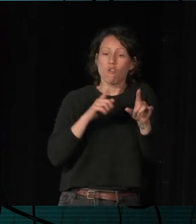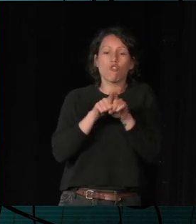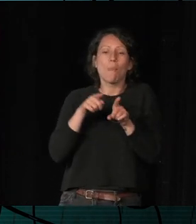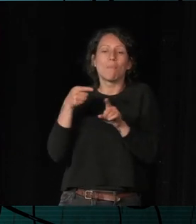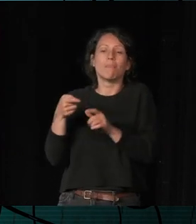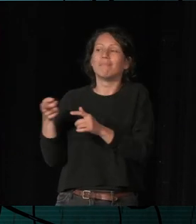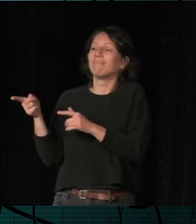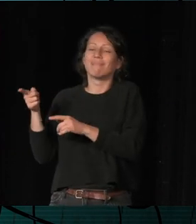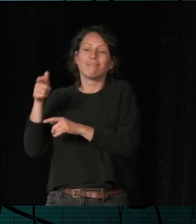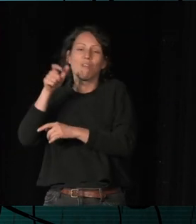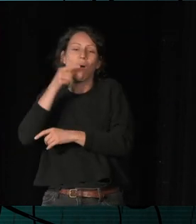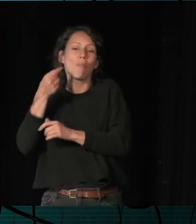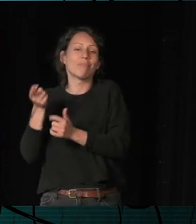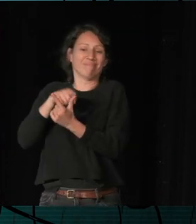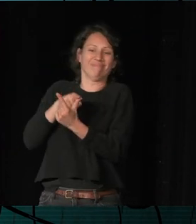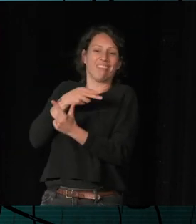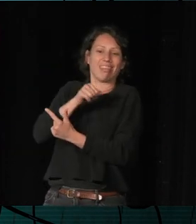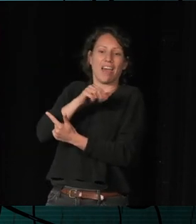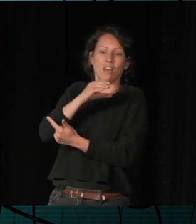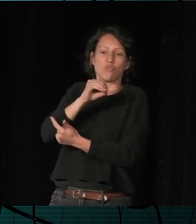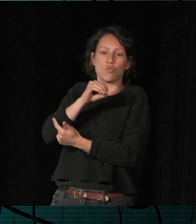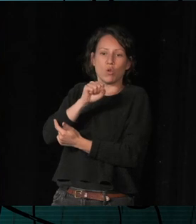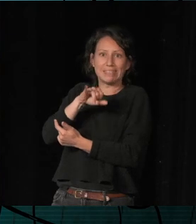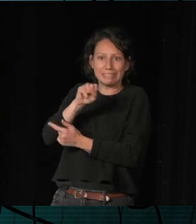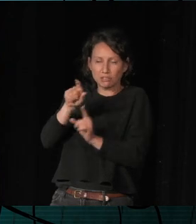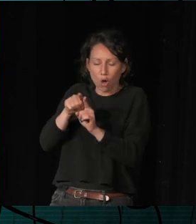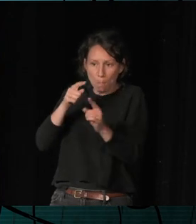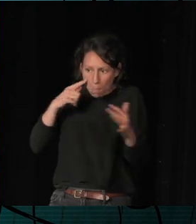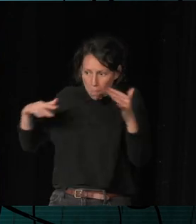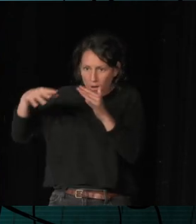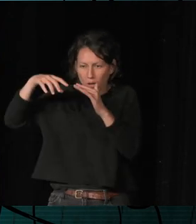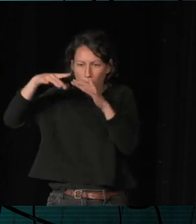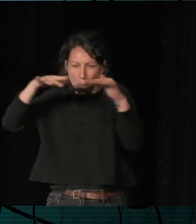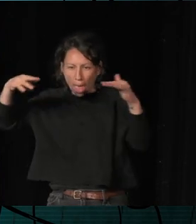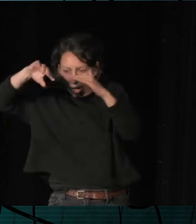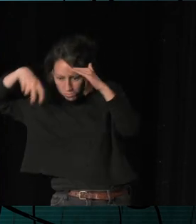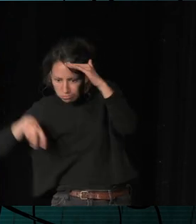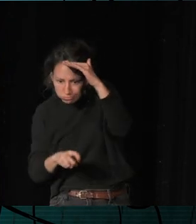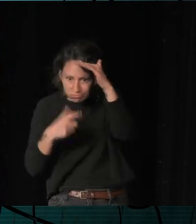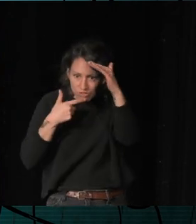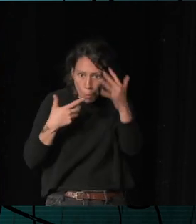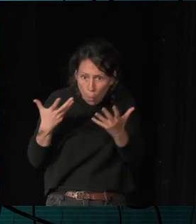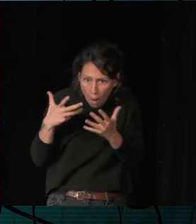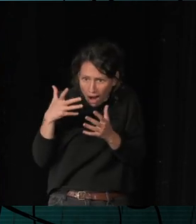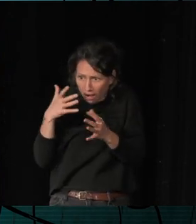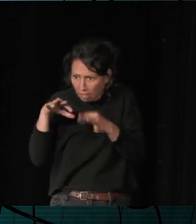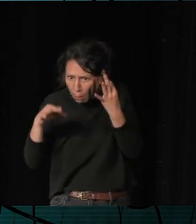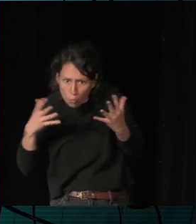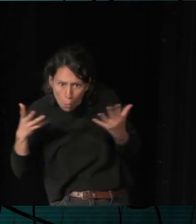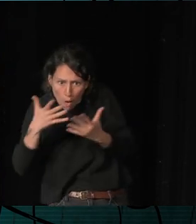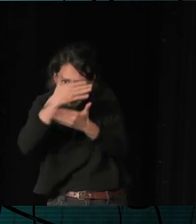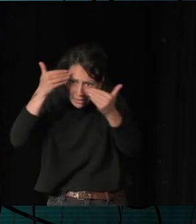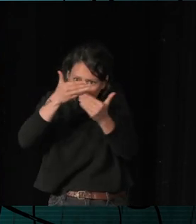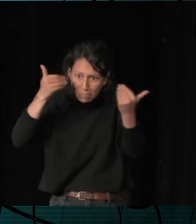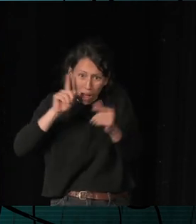rappelle que 95% des profondeurs océaniques sont inexplorées, et on n'a aucune idée des horreurs qui peuvent s'y trouver. Et quand on voit la gueule de celles qui ont déjà été